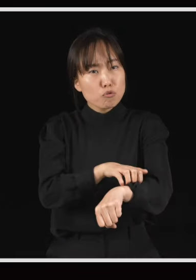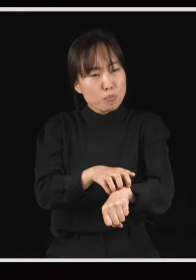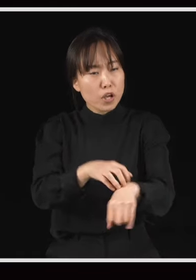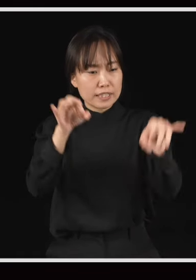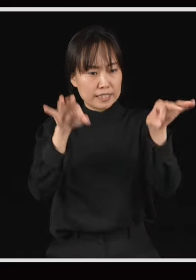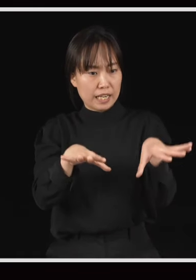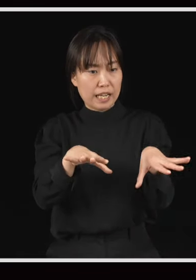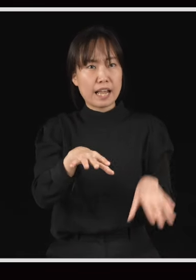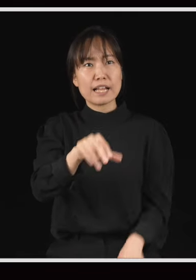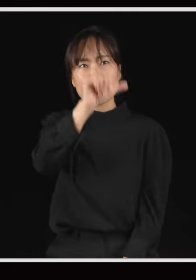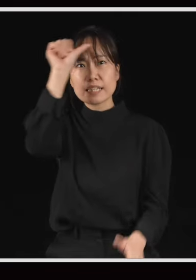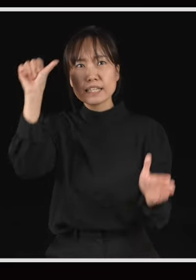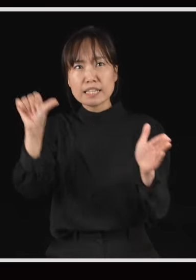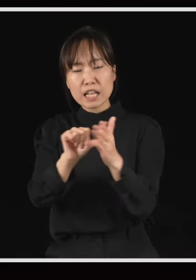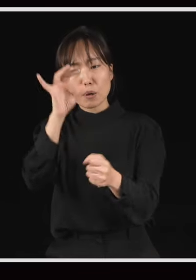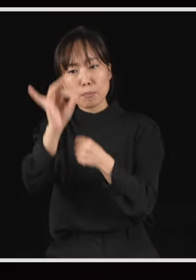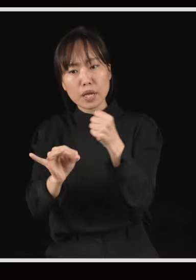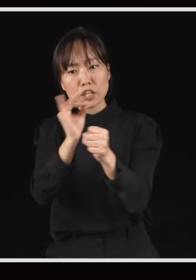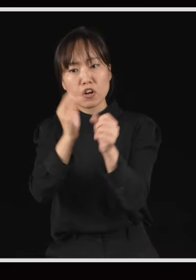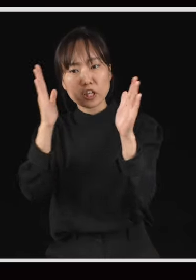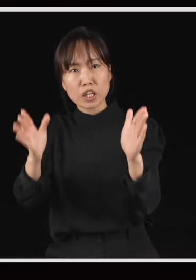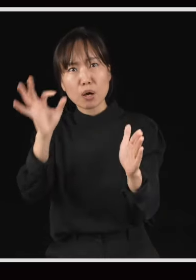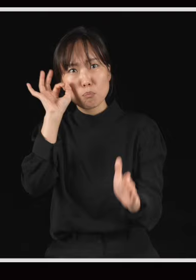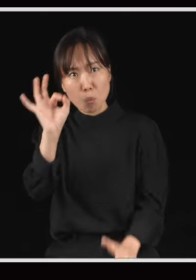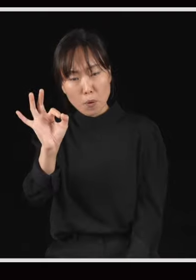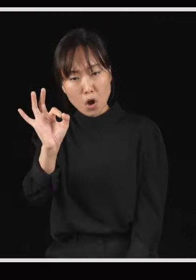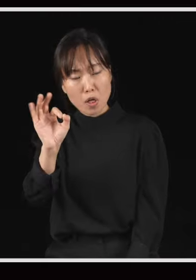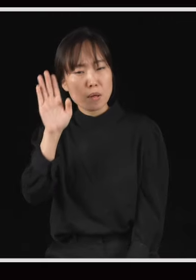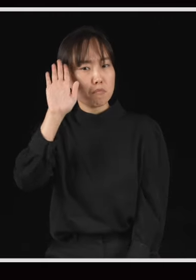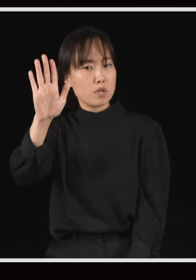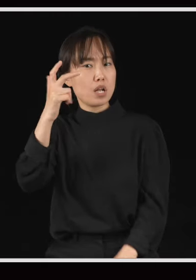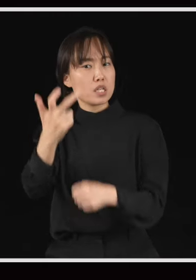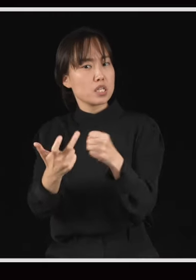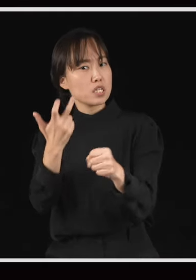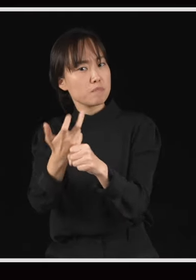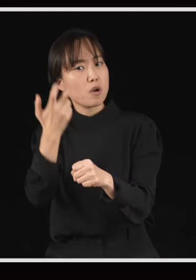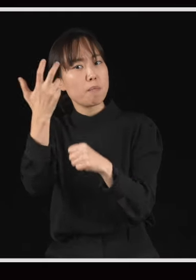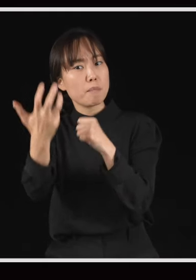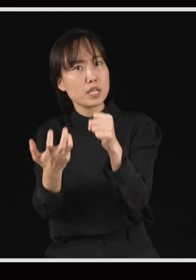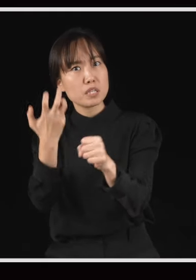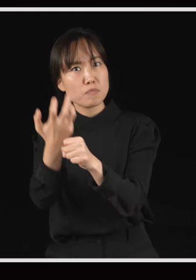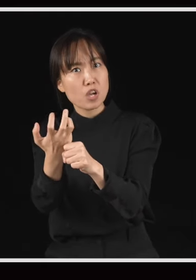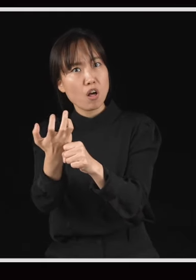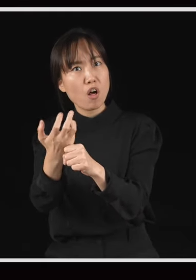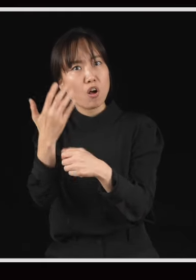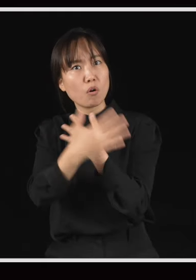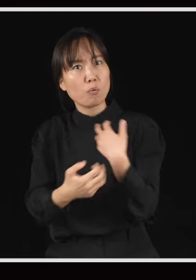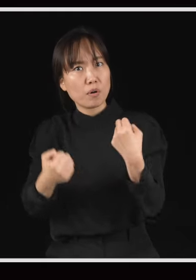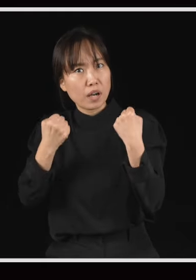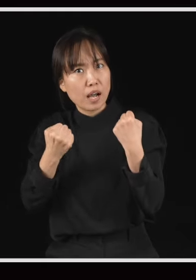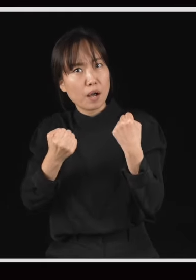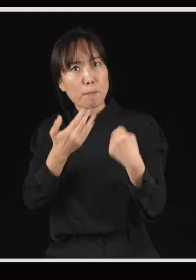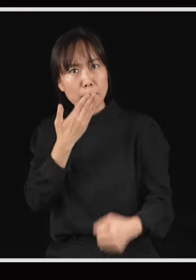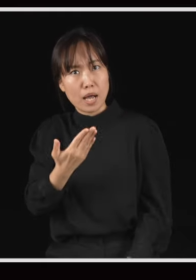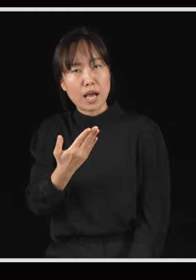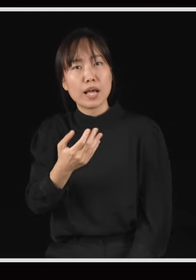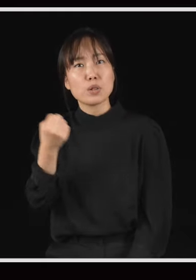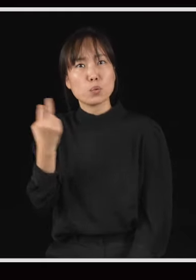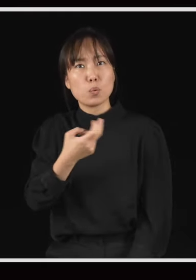불편은 장기적으로 100년이라는 생애 주기를 봤을 때는 우리가 7, 80년을 더 편안하게 지낼 수 있는 기회가